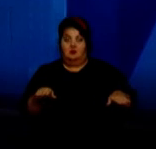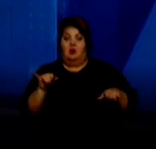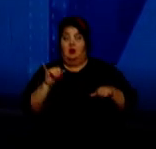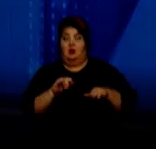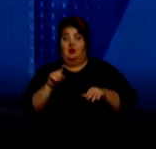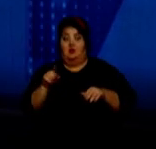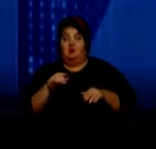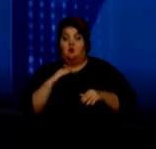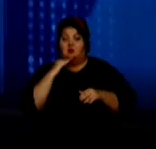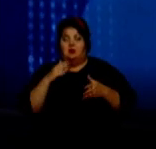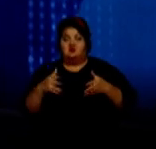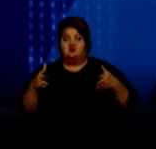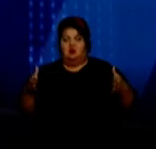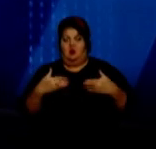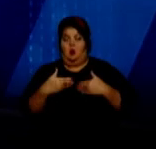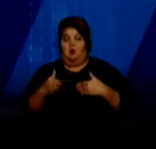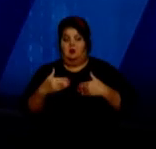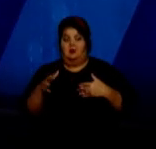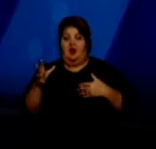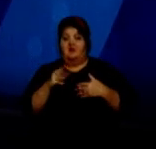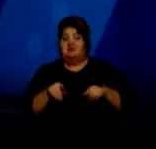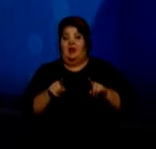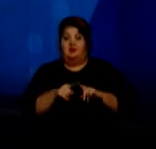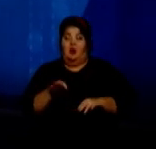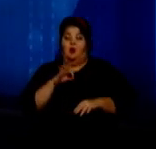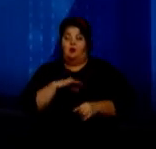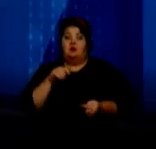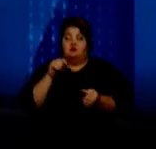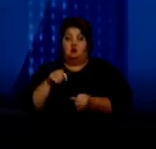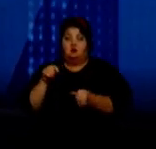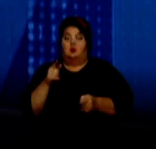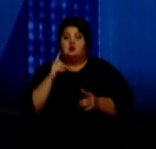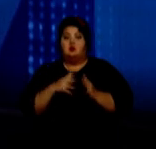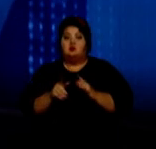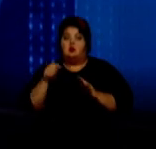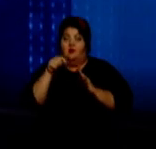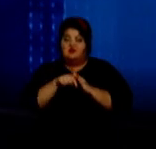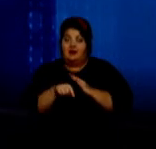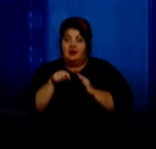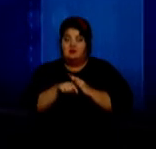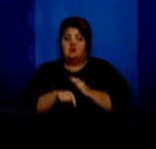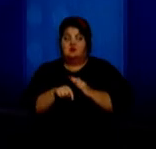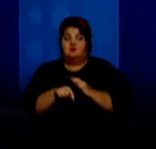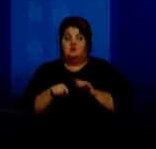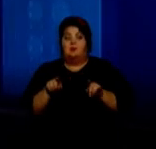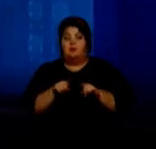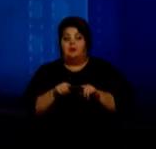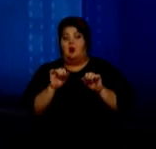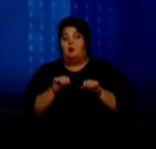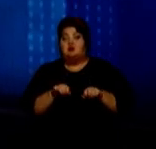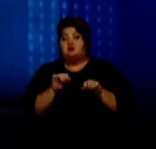там достатньо широкі двері, тобто вже все і так пристосовано. Зрозуміло, що всередині таких